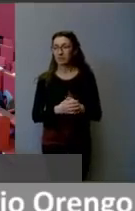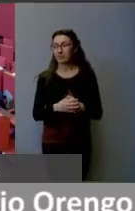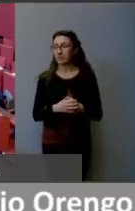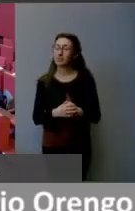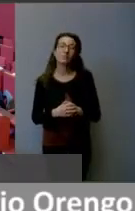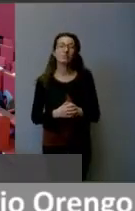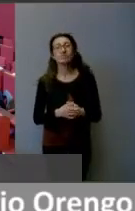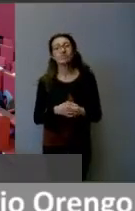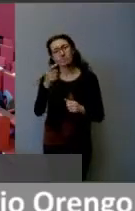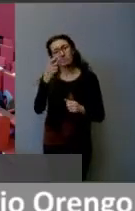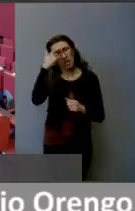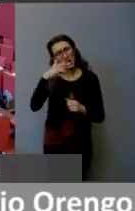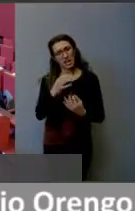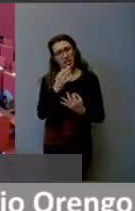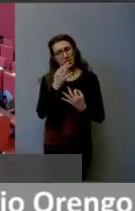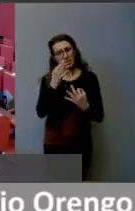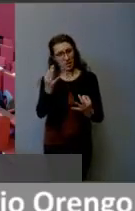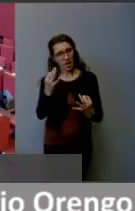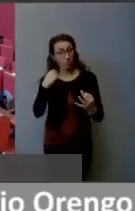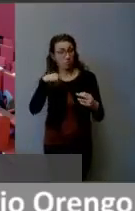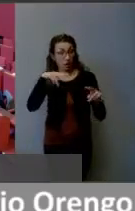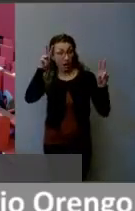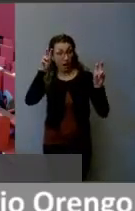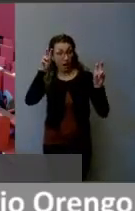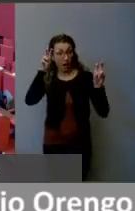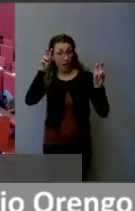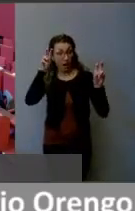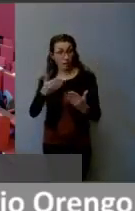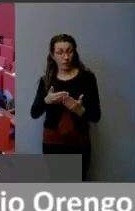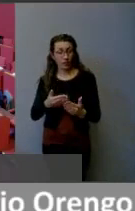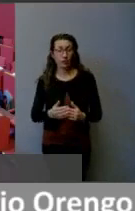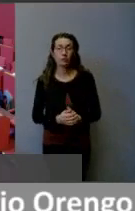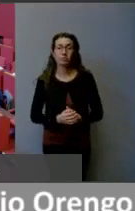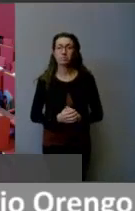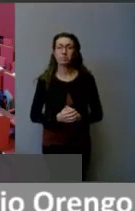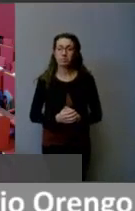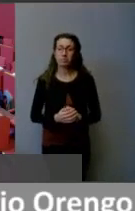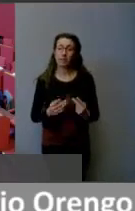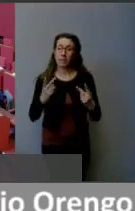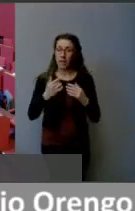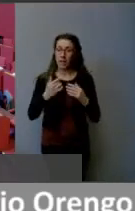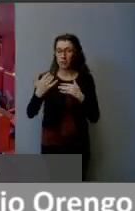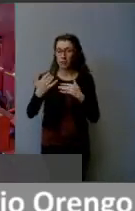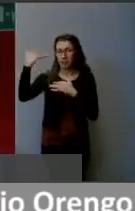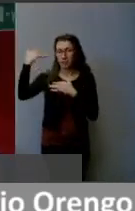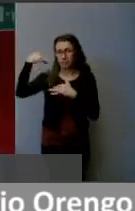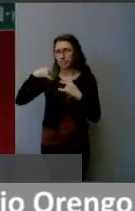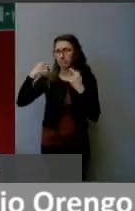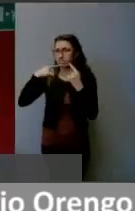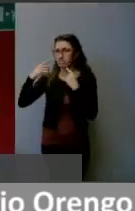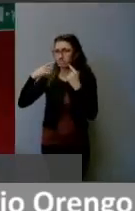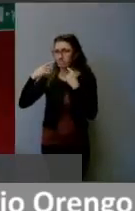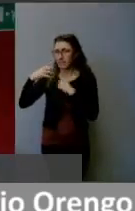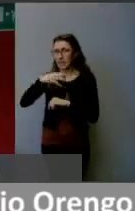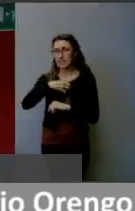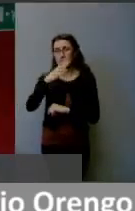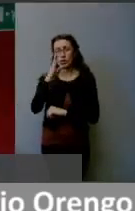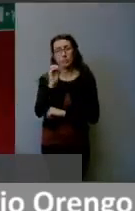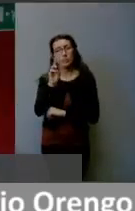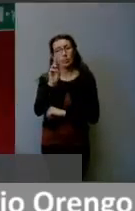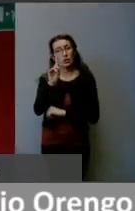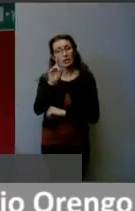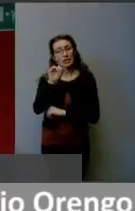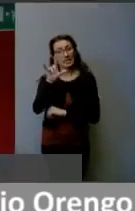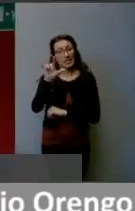Lei sa perfettamente di cosa sto parlando, anche se a suo tempo fu l'assessore Bordilli a dare parere favorevole,